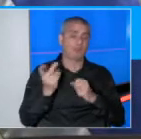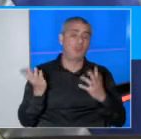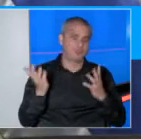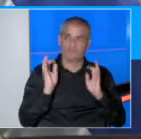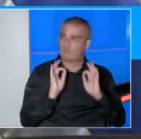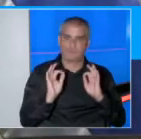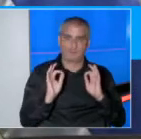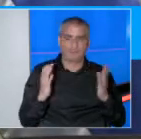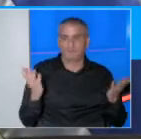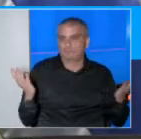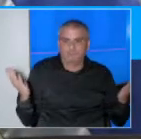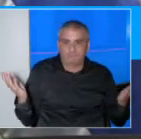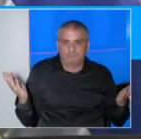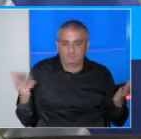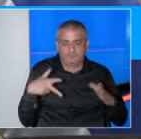זה באמת